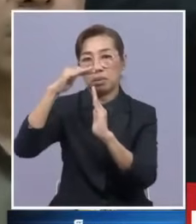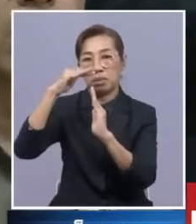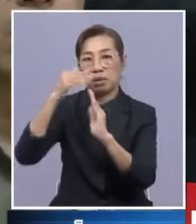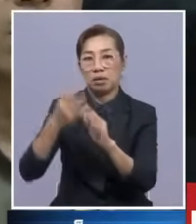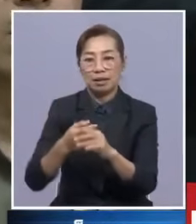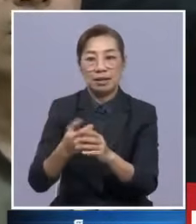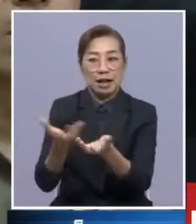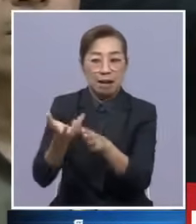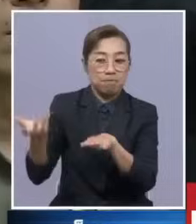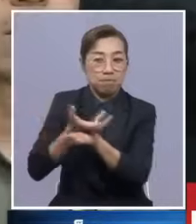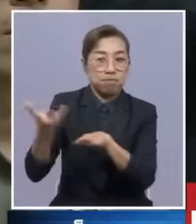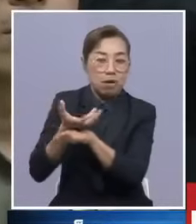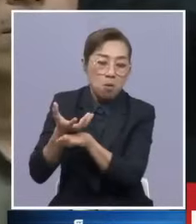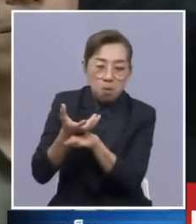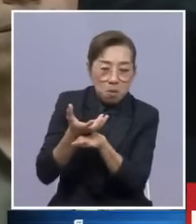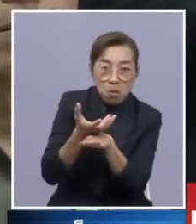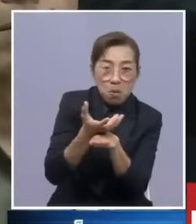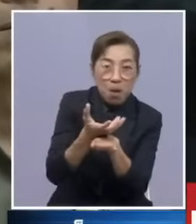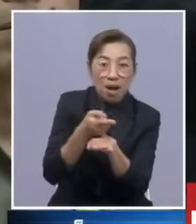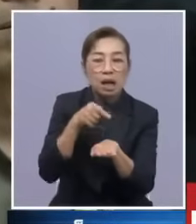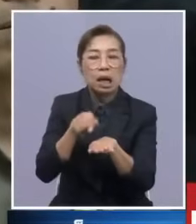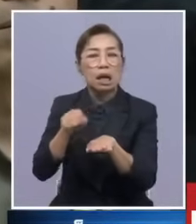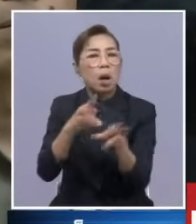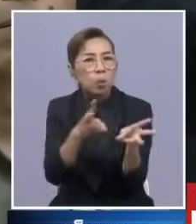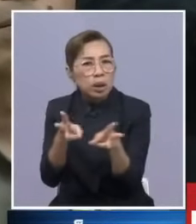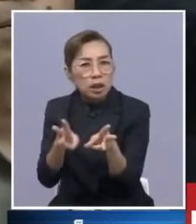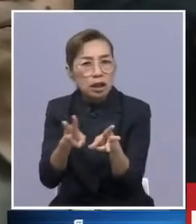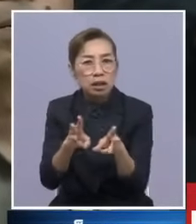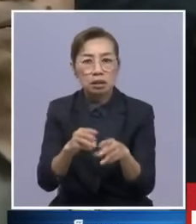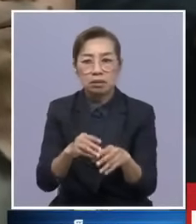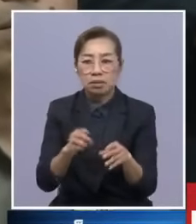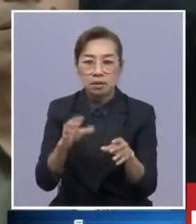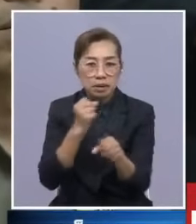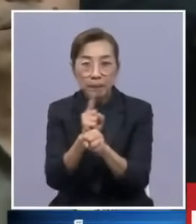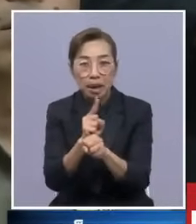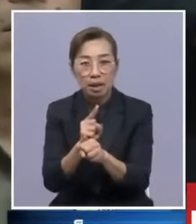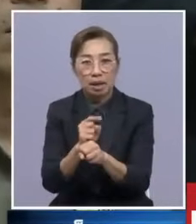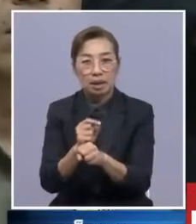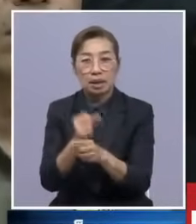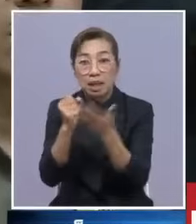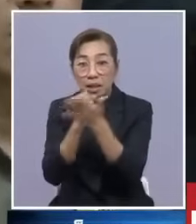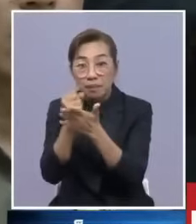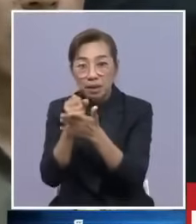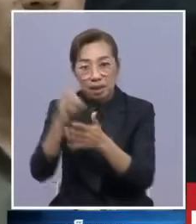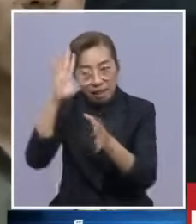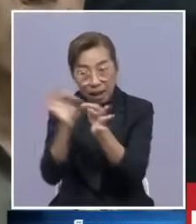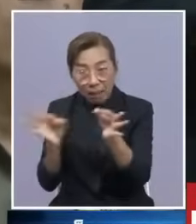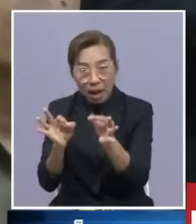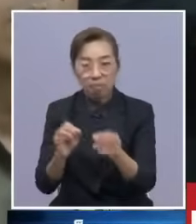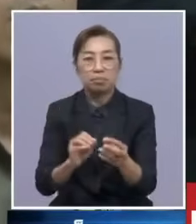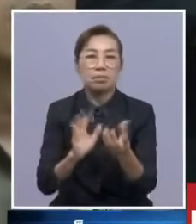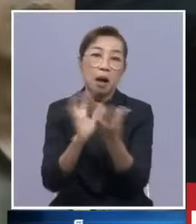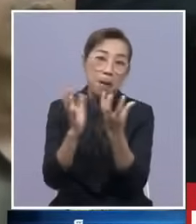แล้วก็มีวิธีการด้วยการนำเอายาเสพติดเนี่ยซุกซ่อนอยู่ใต้พืชผลทางการเกษ